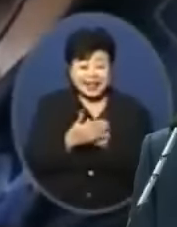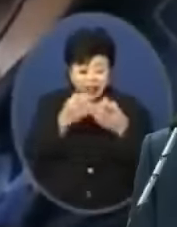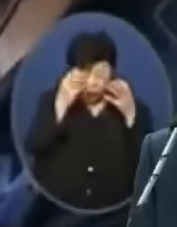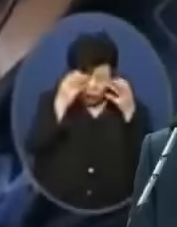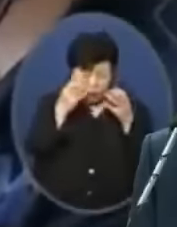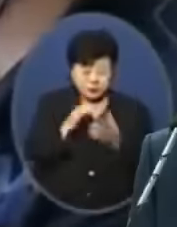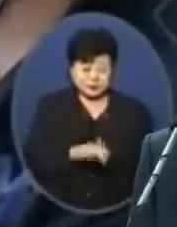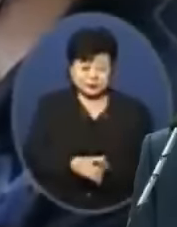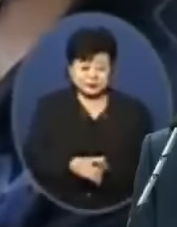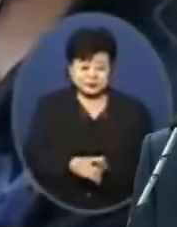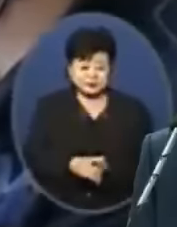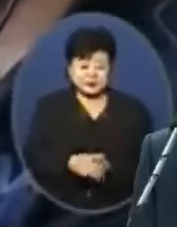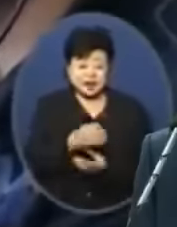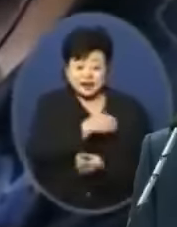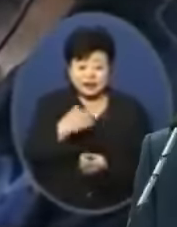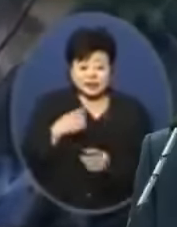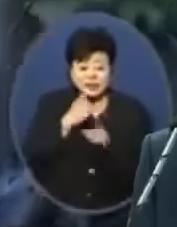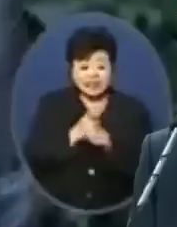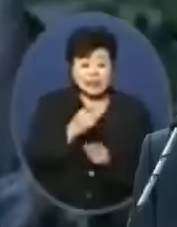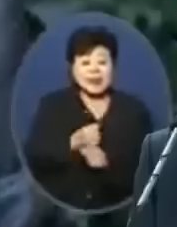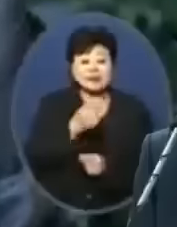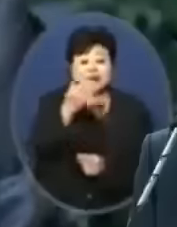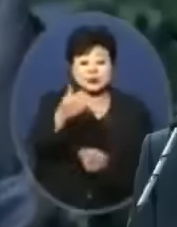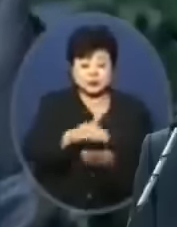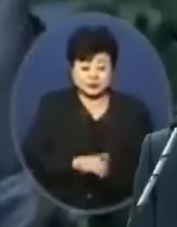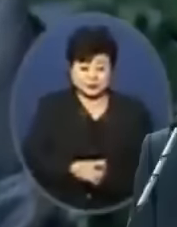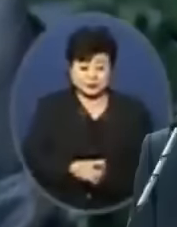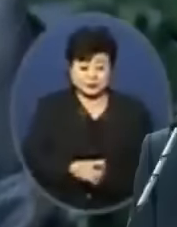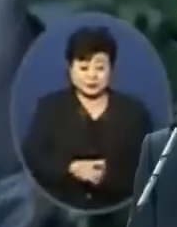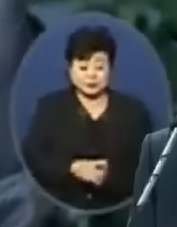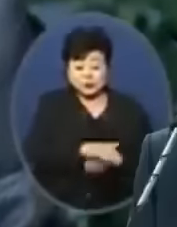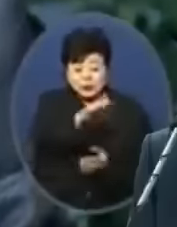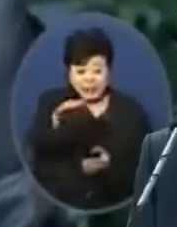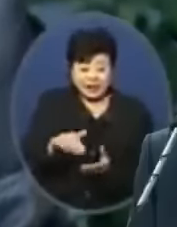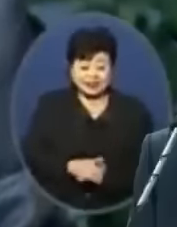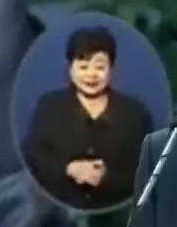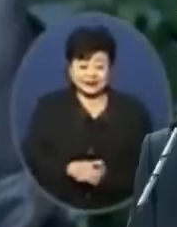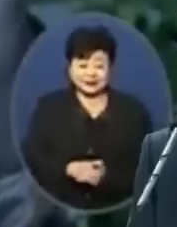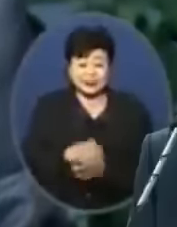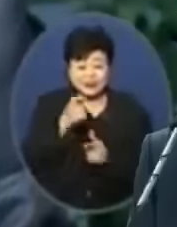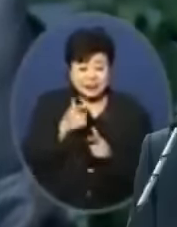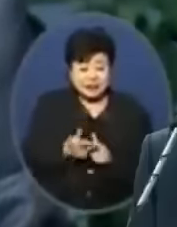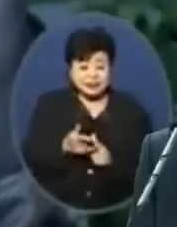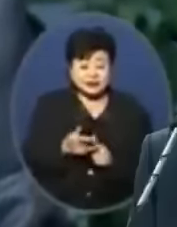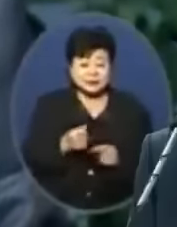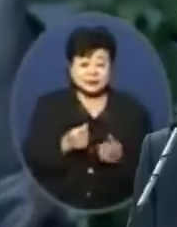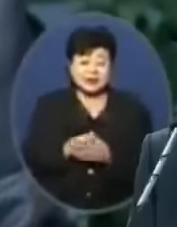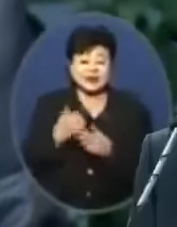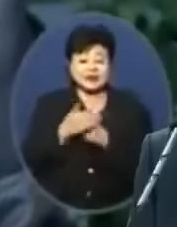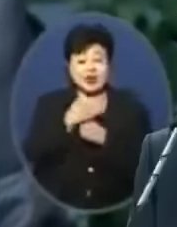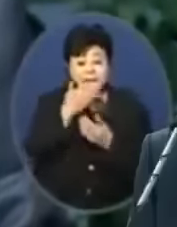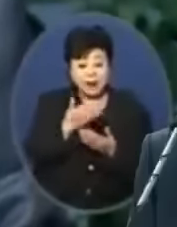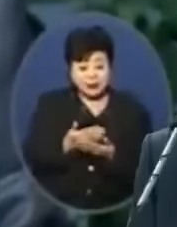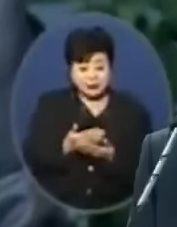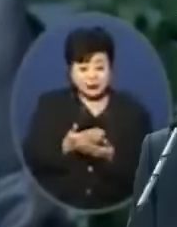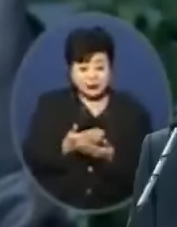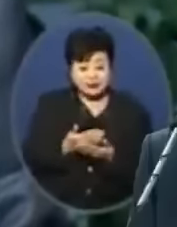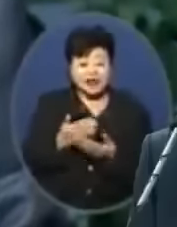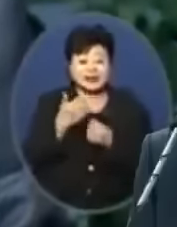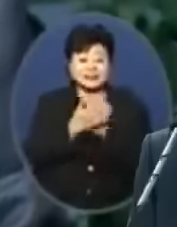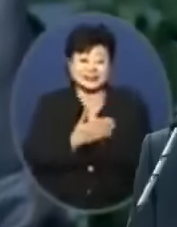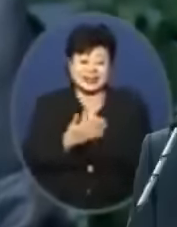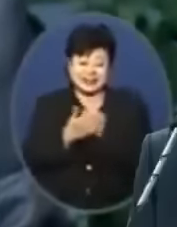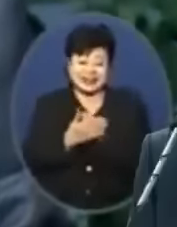고통을 넉넉히 이기게 만들어주는 것입니다. 우리가 예수님으로 말미암아 은혜를 받아놓으면